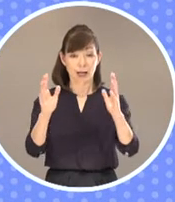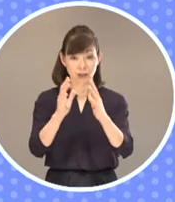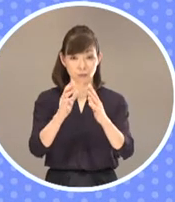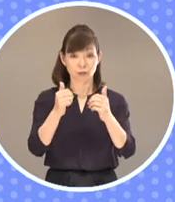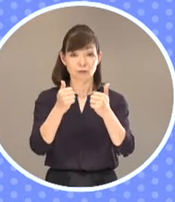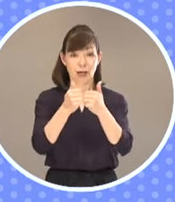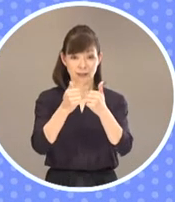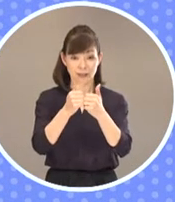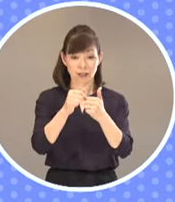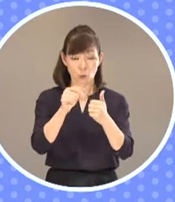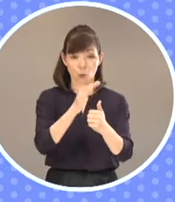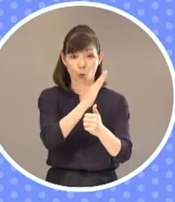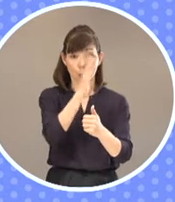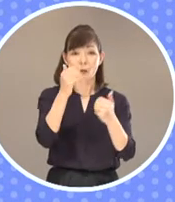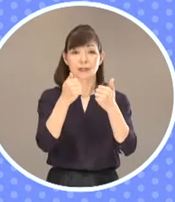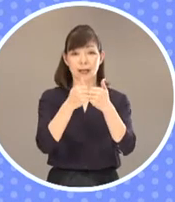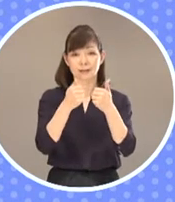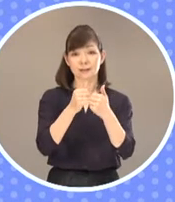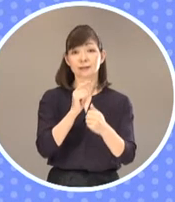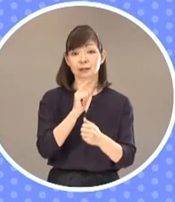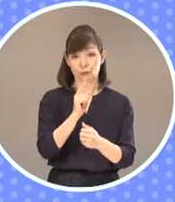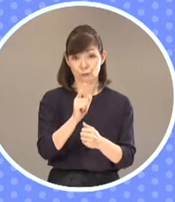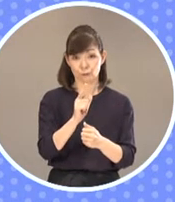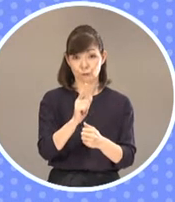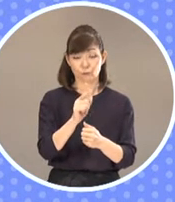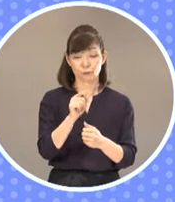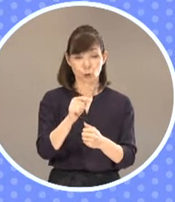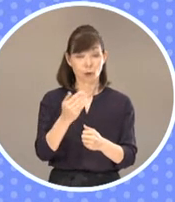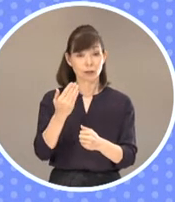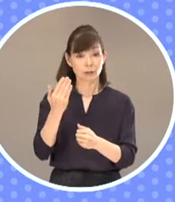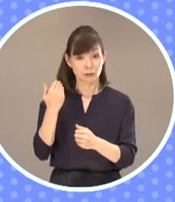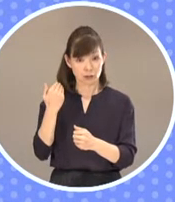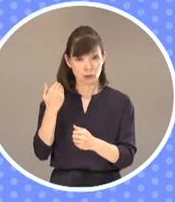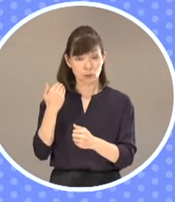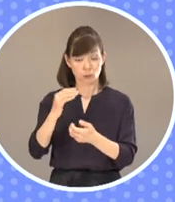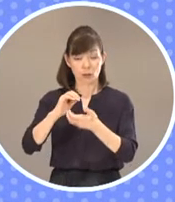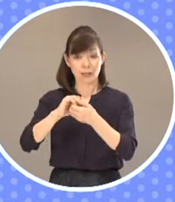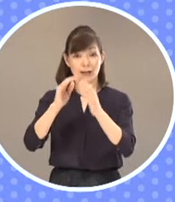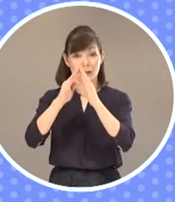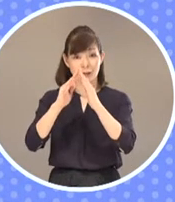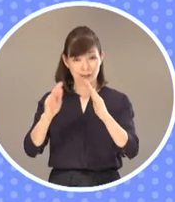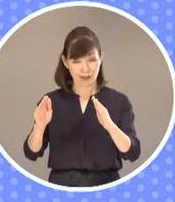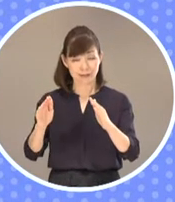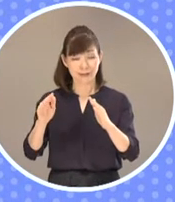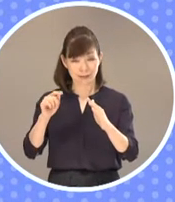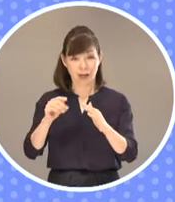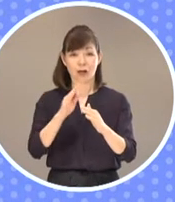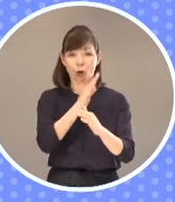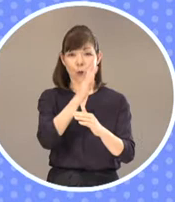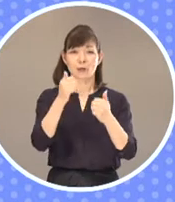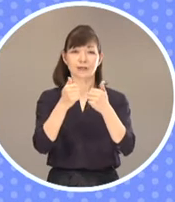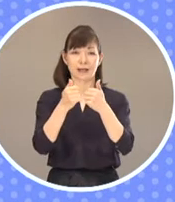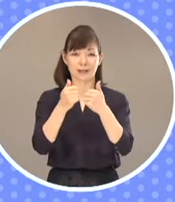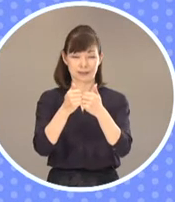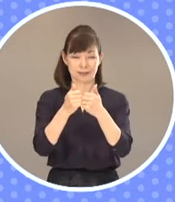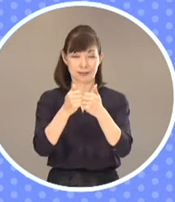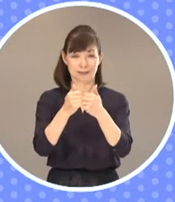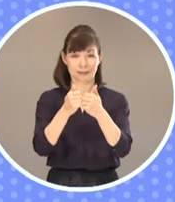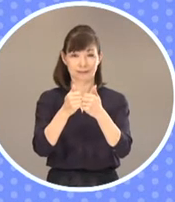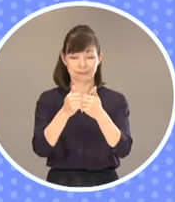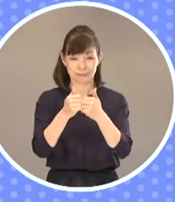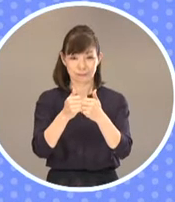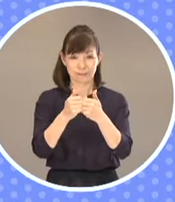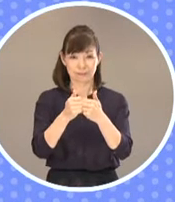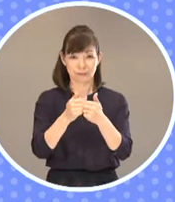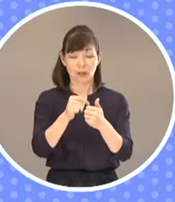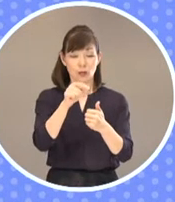本会議というんだ。これは先ほど見てもらった定例会がその本会議なんだね。実は本会